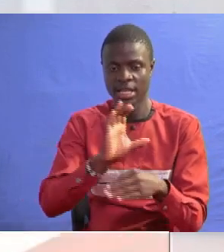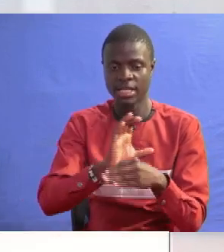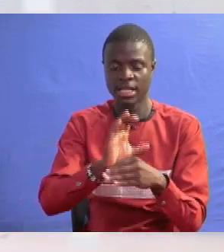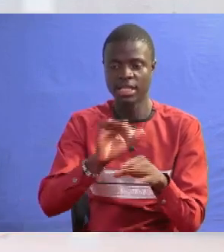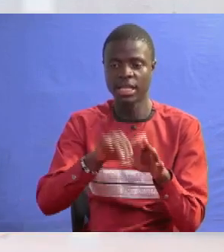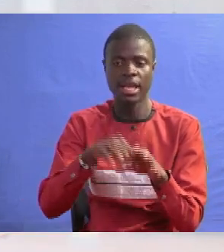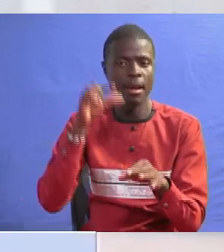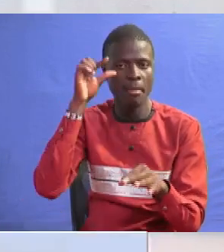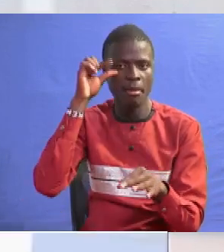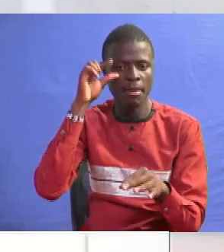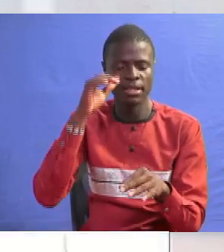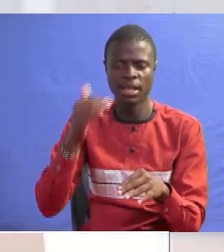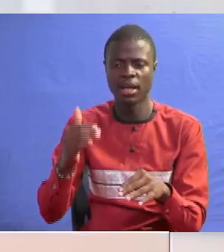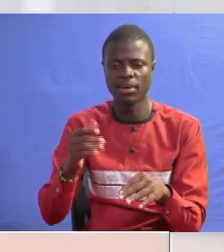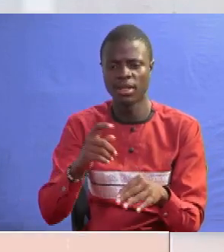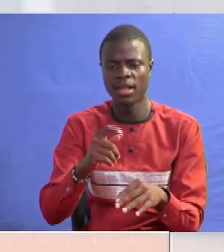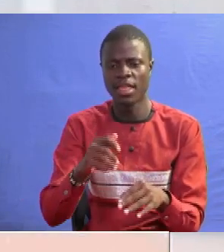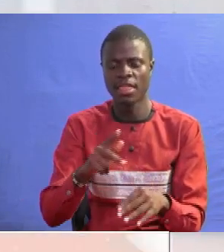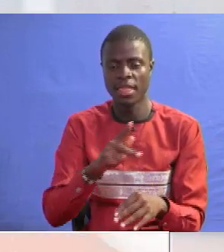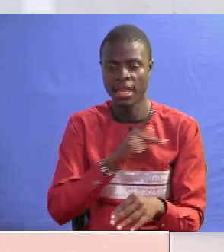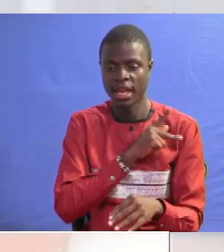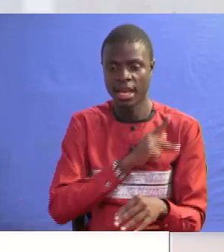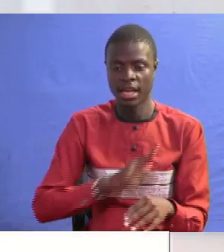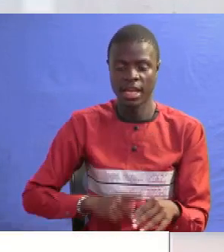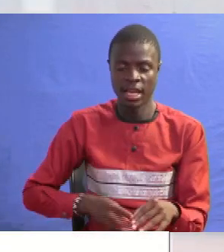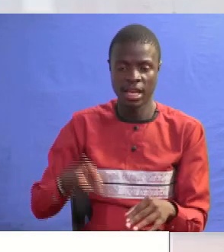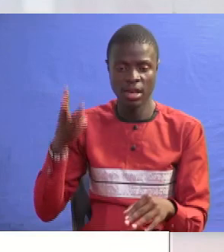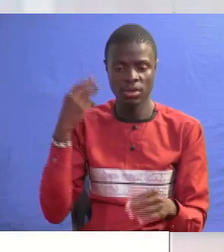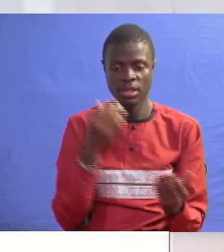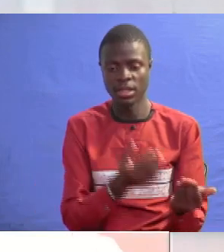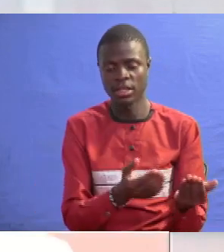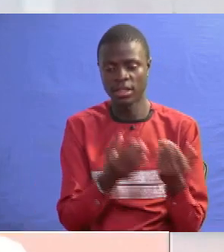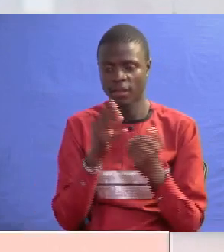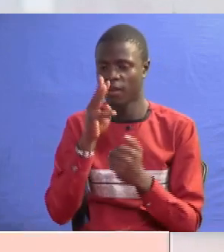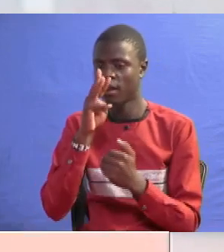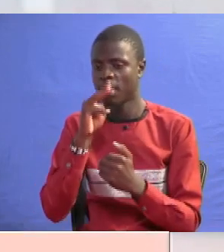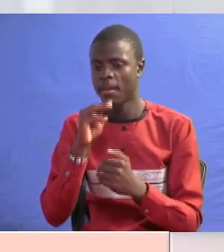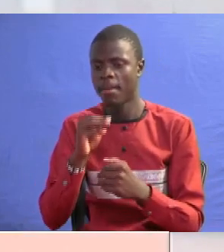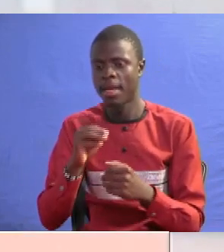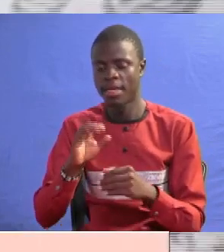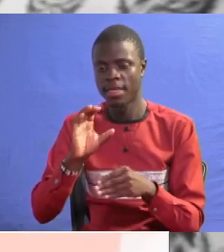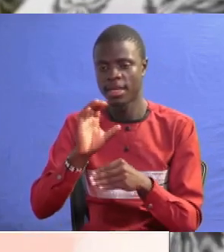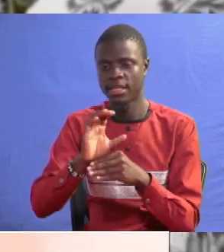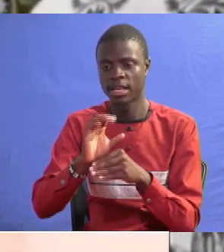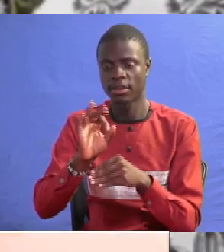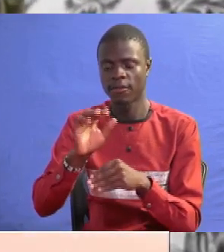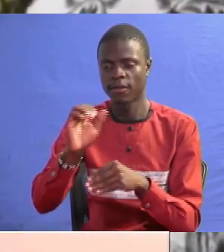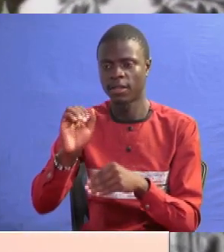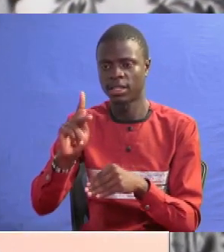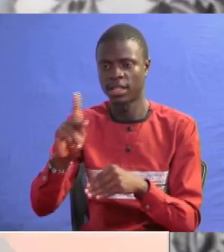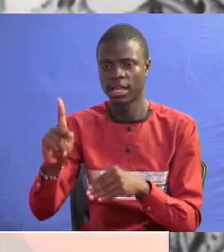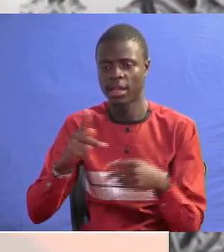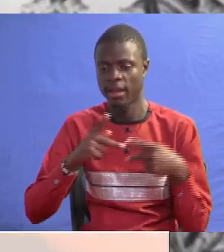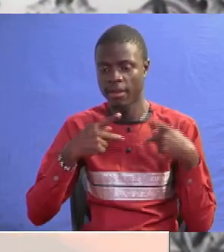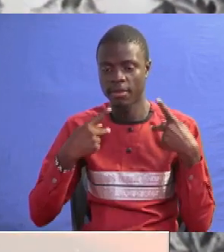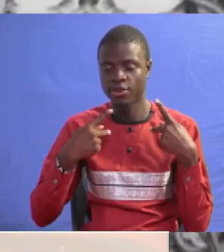Ask kofu wa jimbo la anglicana la mombasa Alphonse mwari katika ziara yake Ya